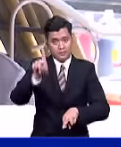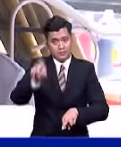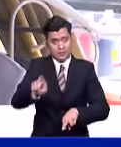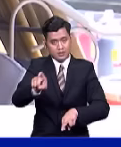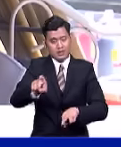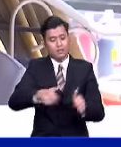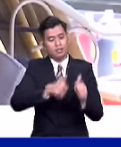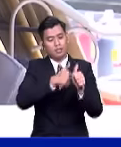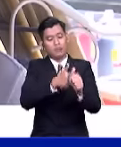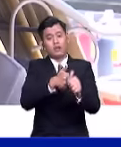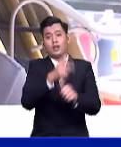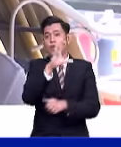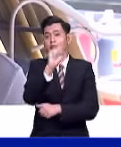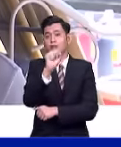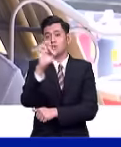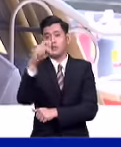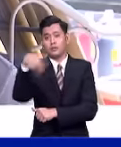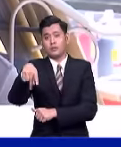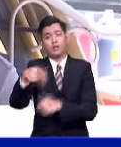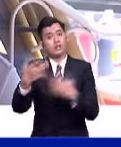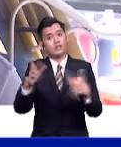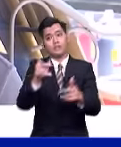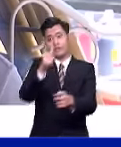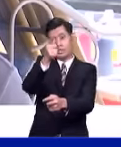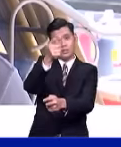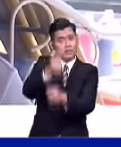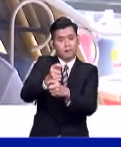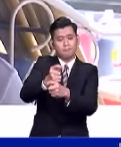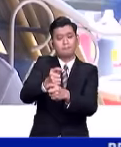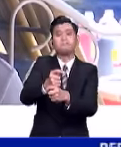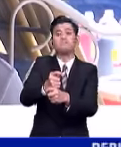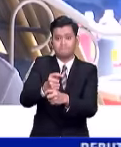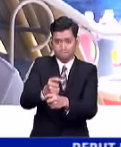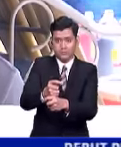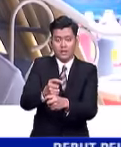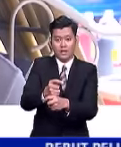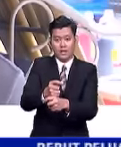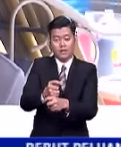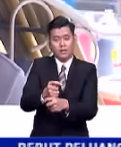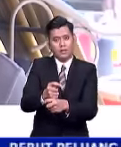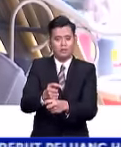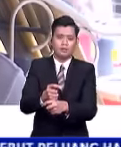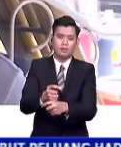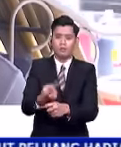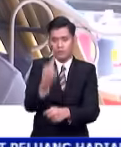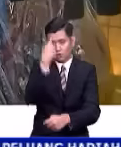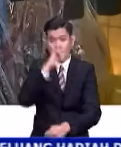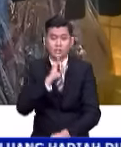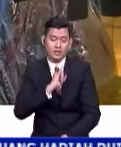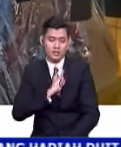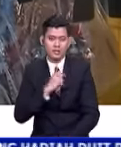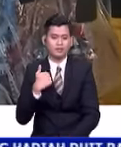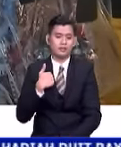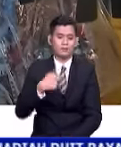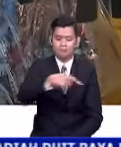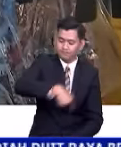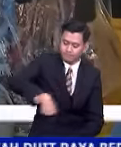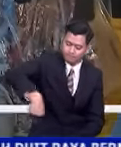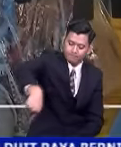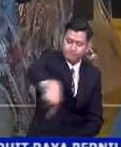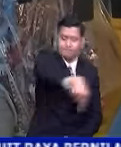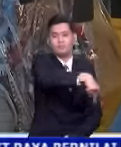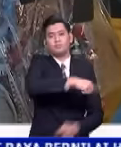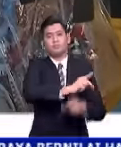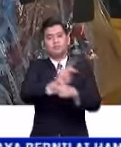dan apakah SOP yang perlu kita ikut seterusnya lah. Bagi saya, kita kena jaga kita lah. Lega sebab apa